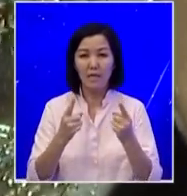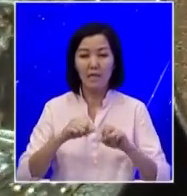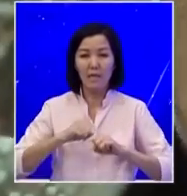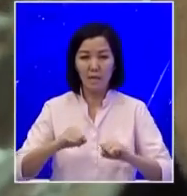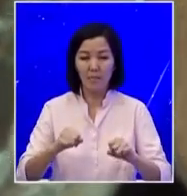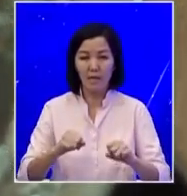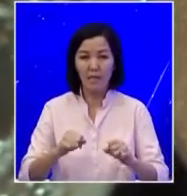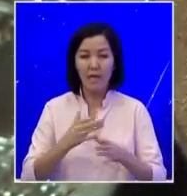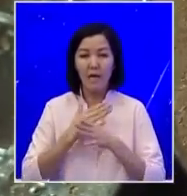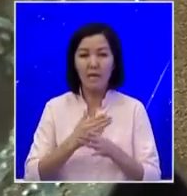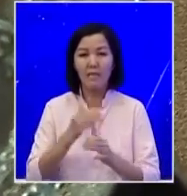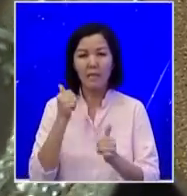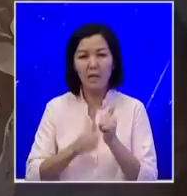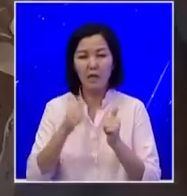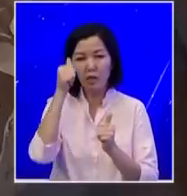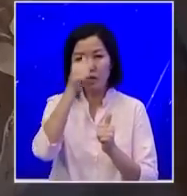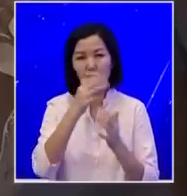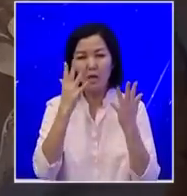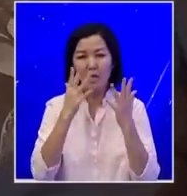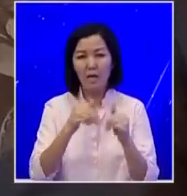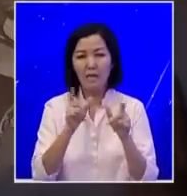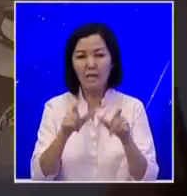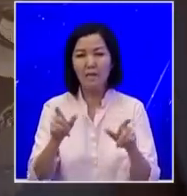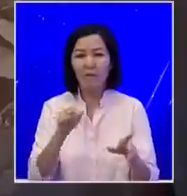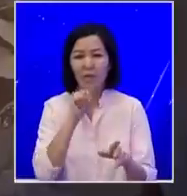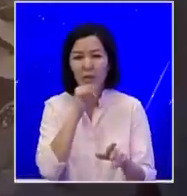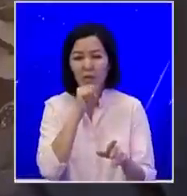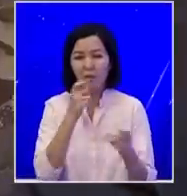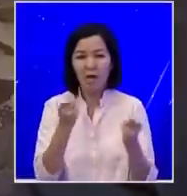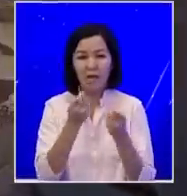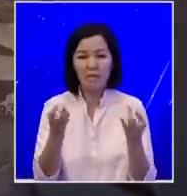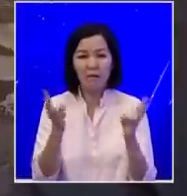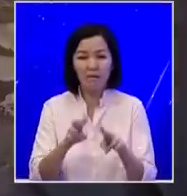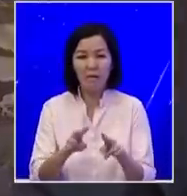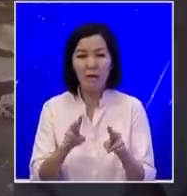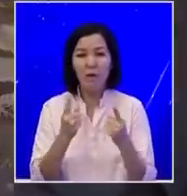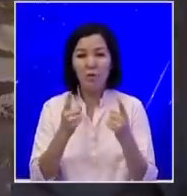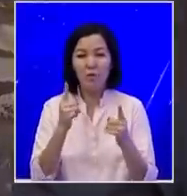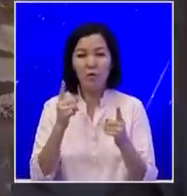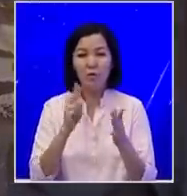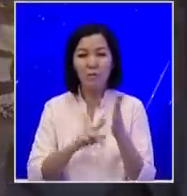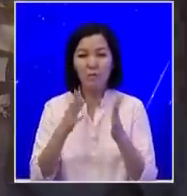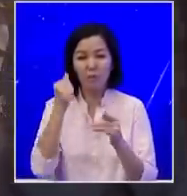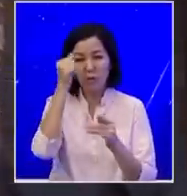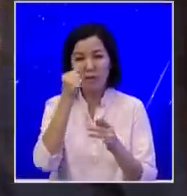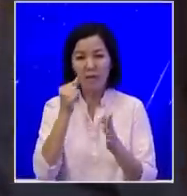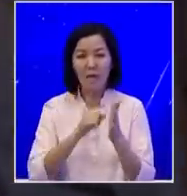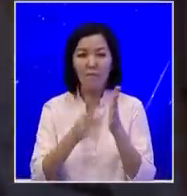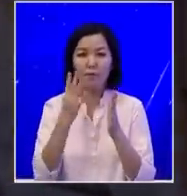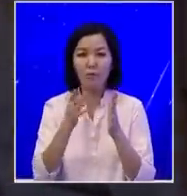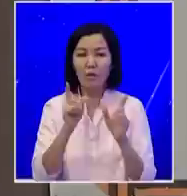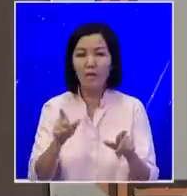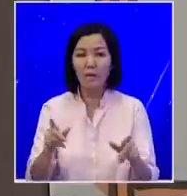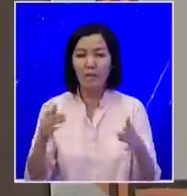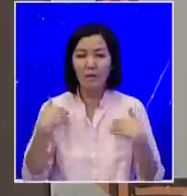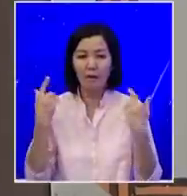өкінішке орай жыл сайын ардагерлер қатары азайып барады. Биыл ұлы жеңістің 75 жылдығын облыста 64 қана соғыс ардагері қарсы алады.